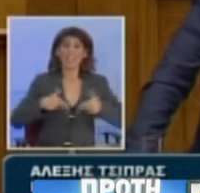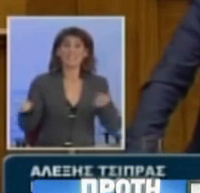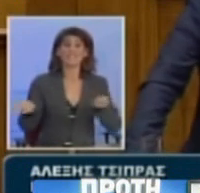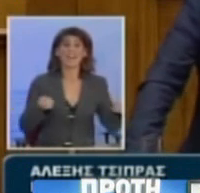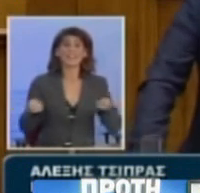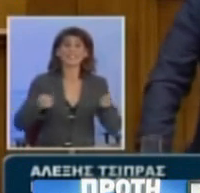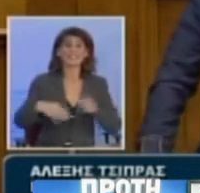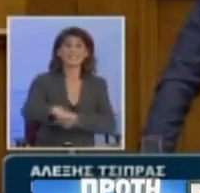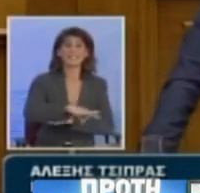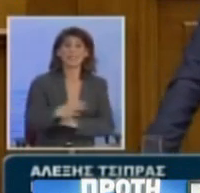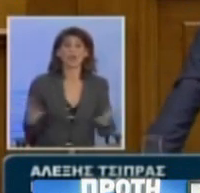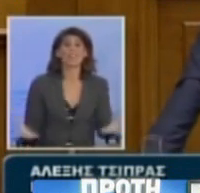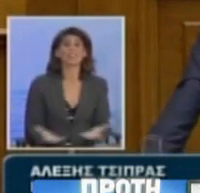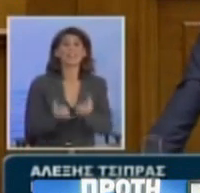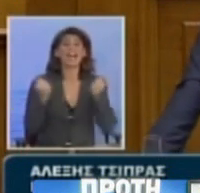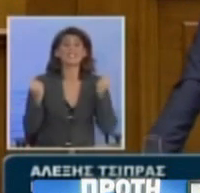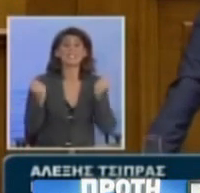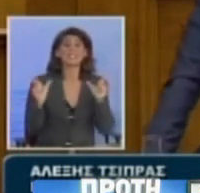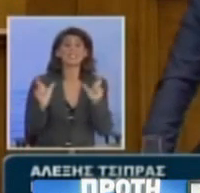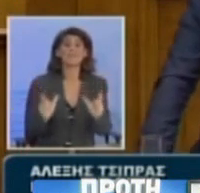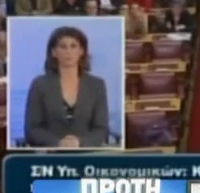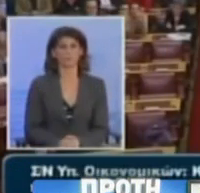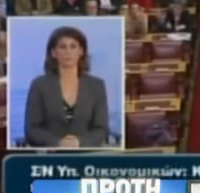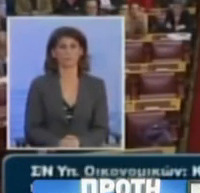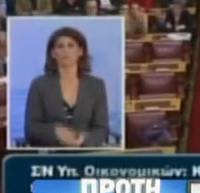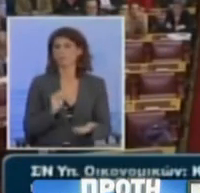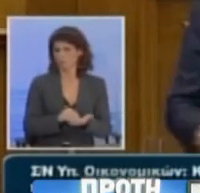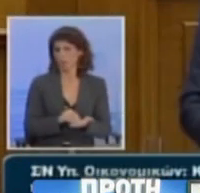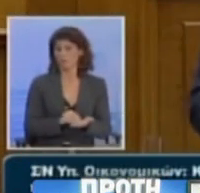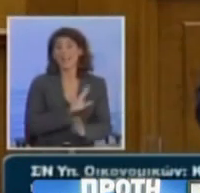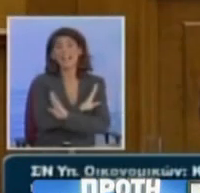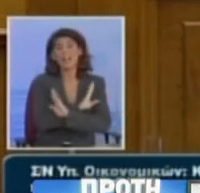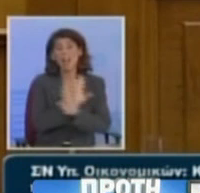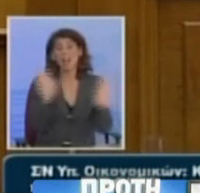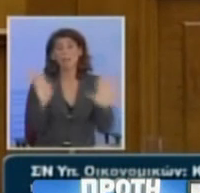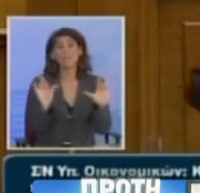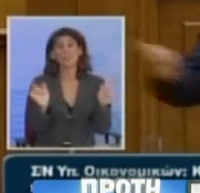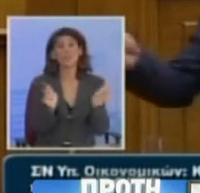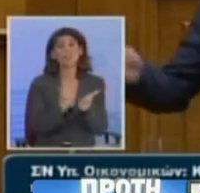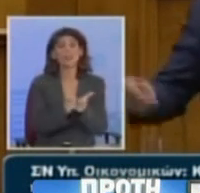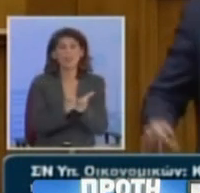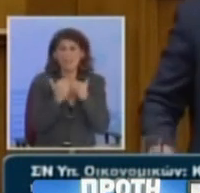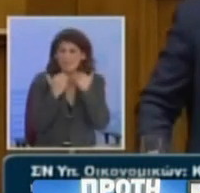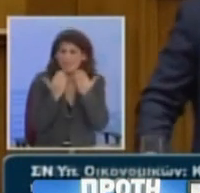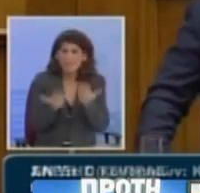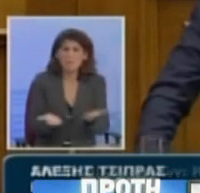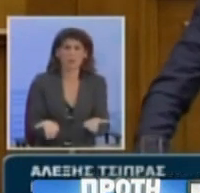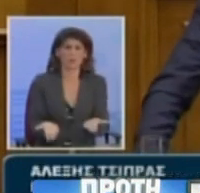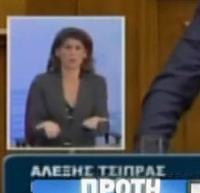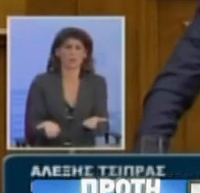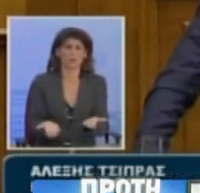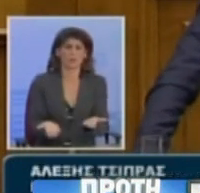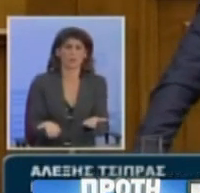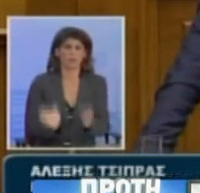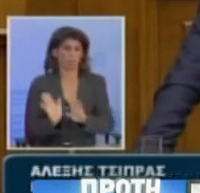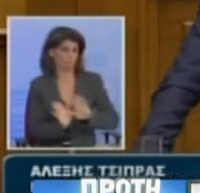κύριο Τσίπρα από το Βήμα της Βουλής. Μια οικογένεια δεν είναι δυνατόν